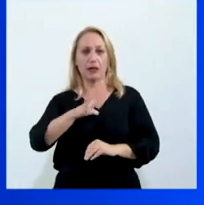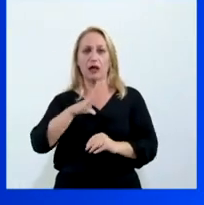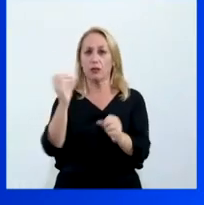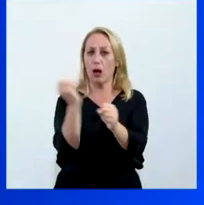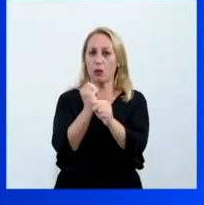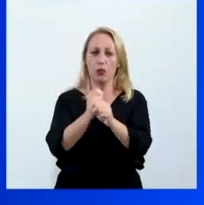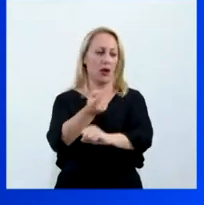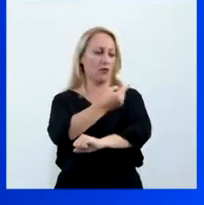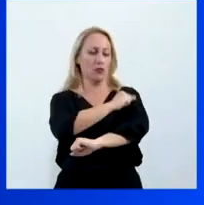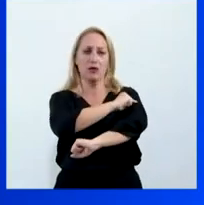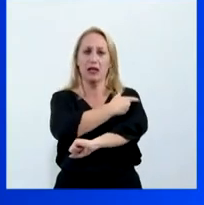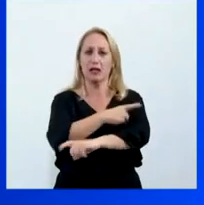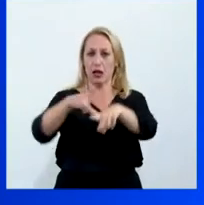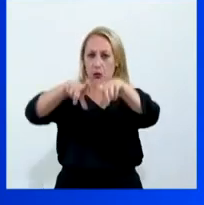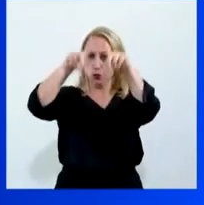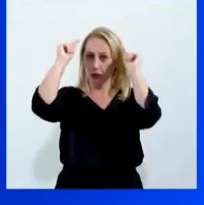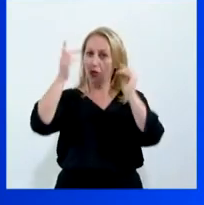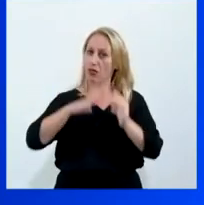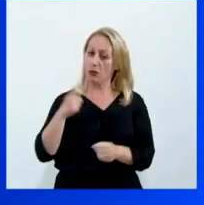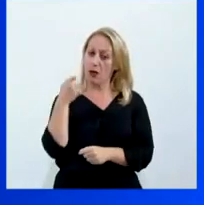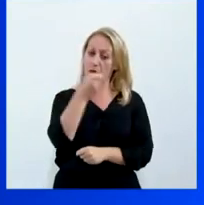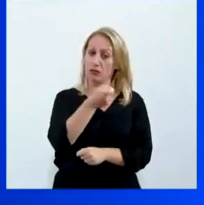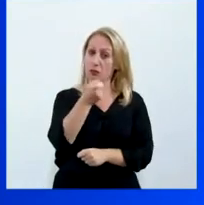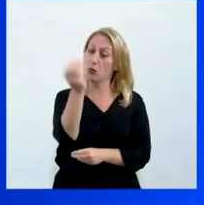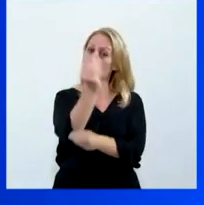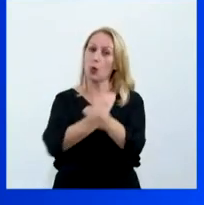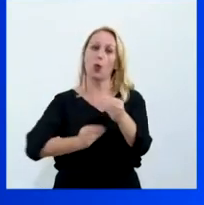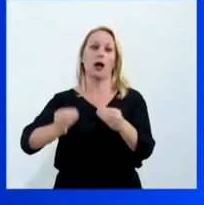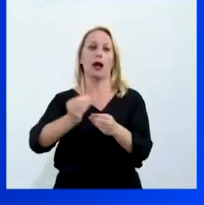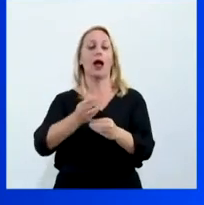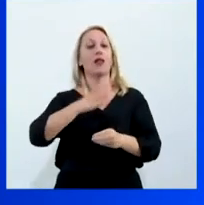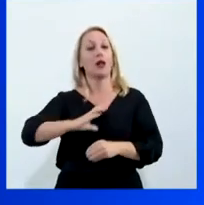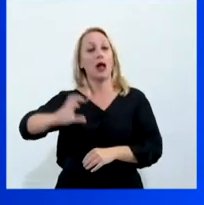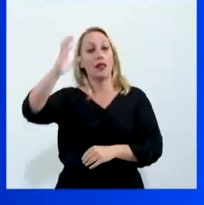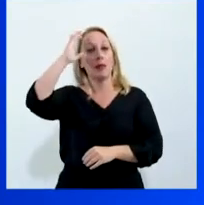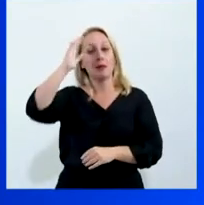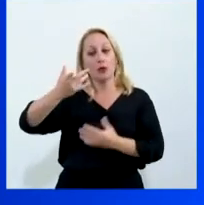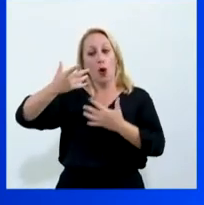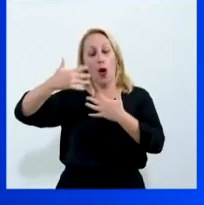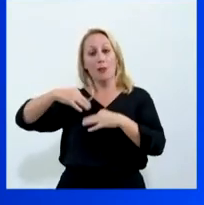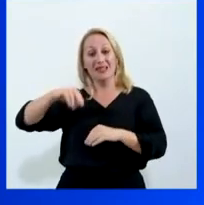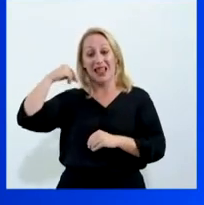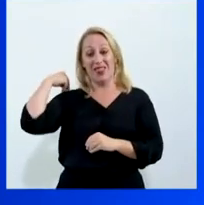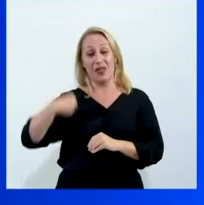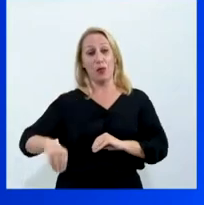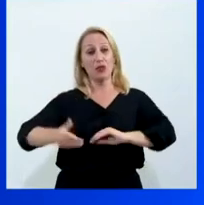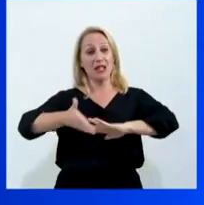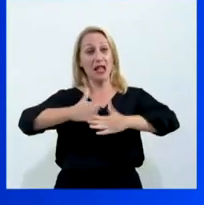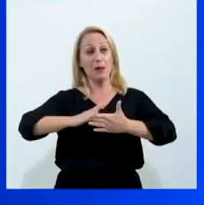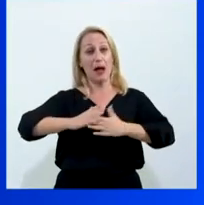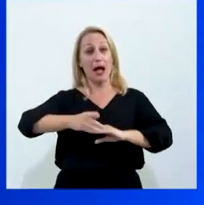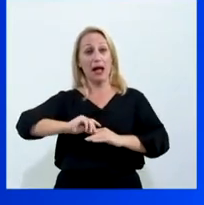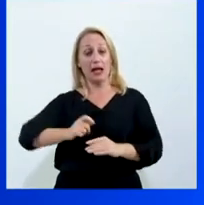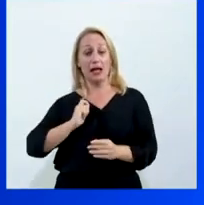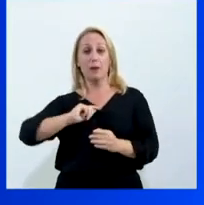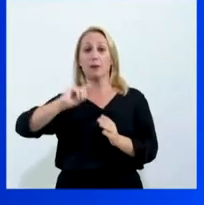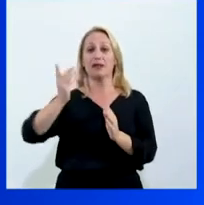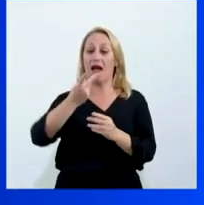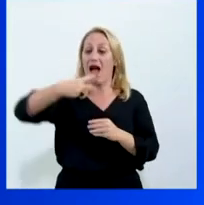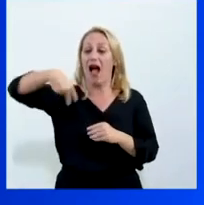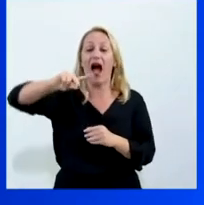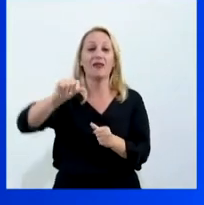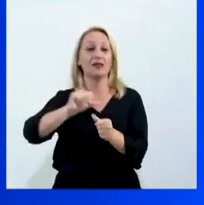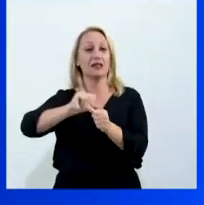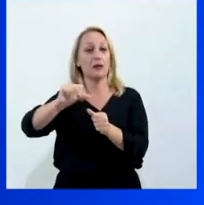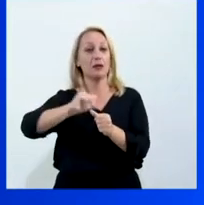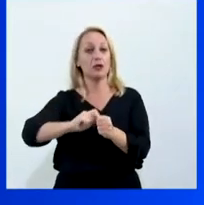νοσηλευτές μας καλύτερα. Και θέλω να θυμίσω ότι οι πρώτες αυξήσεις οι οποίες δόθηκαν σε δημόσιους υπαλλήλους αφορούσαν το